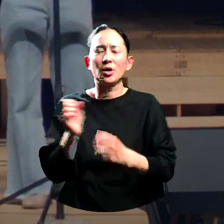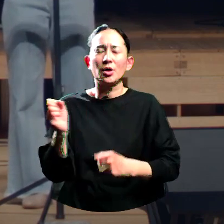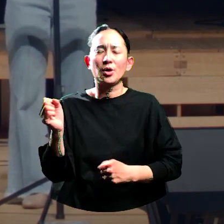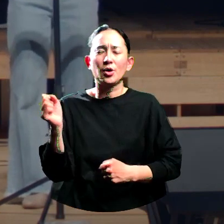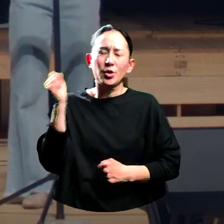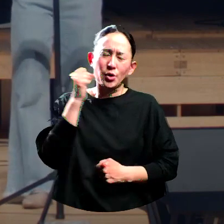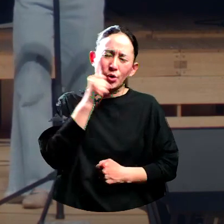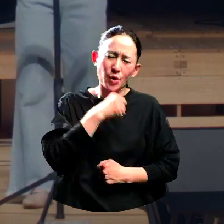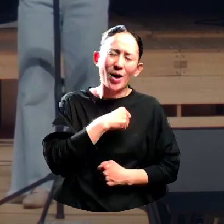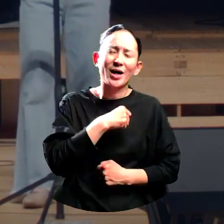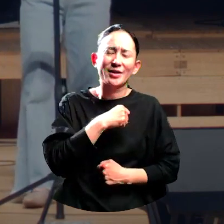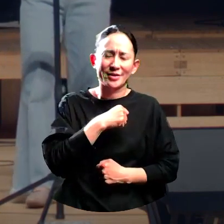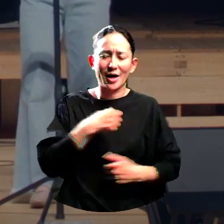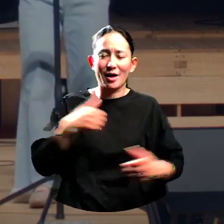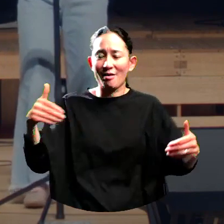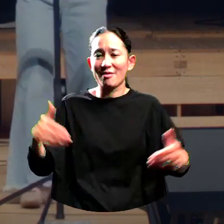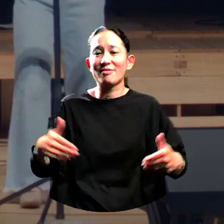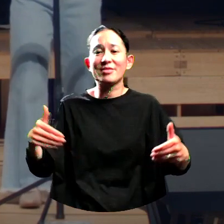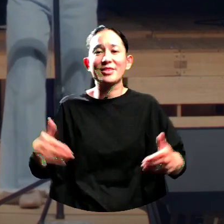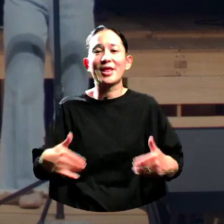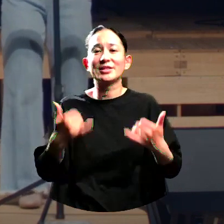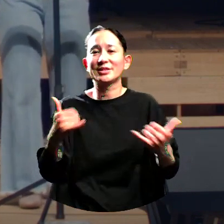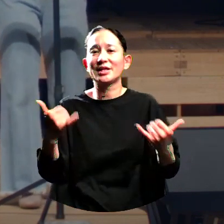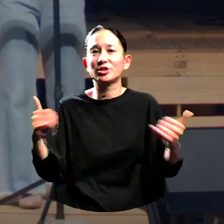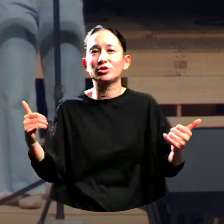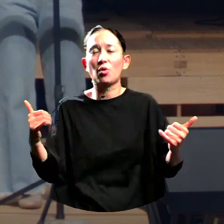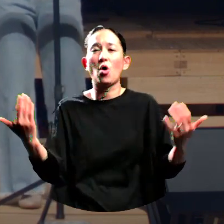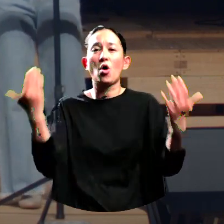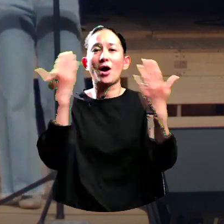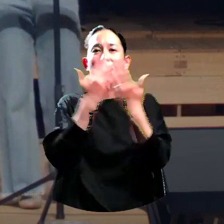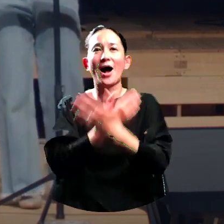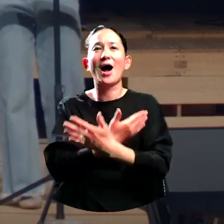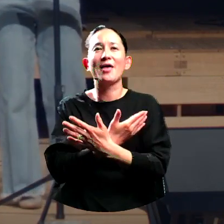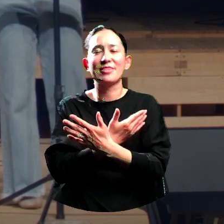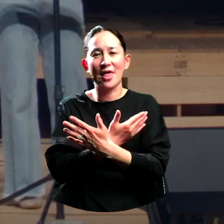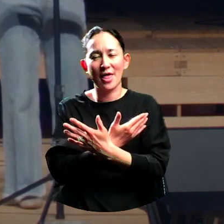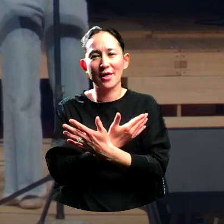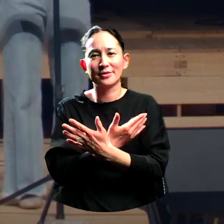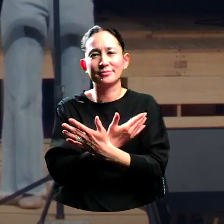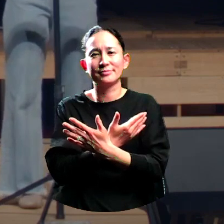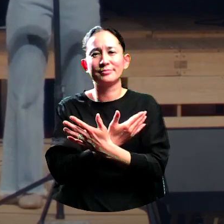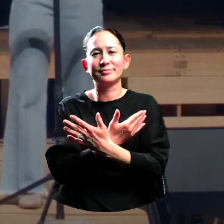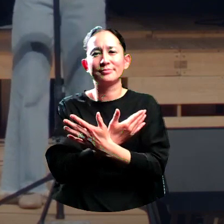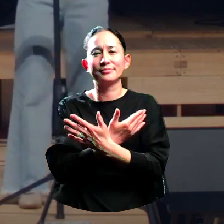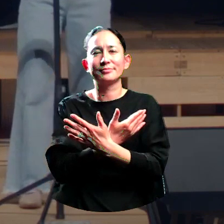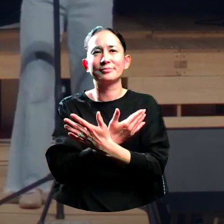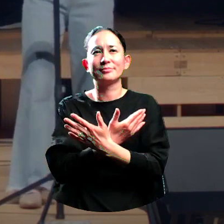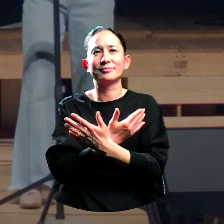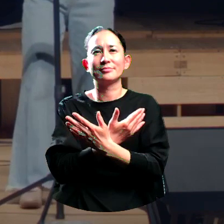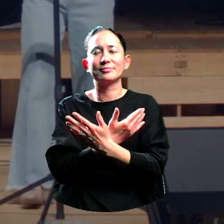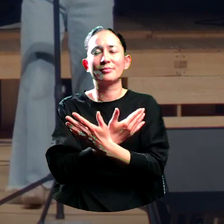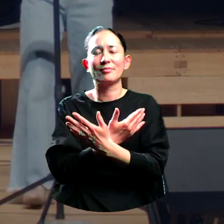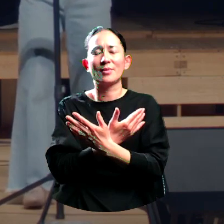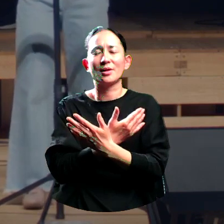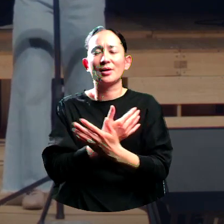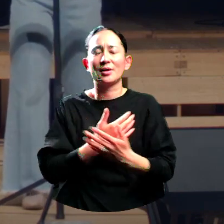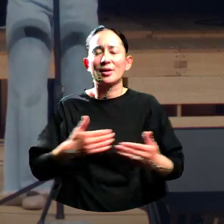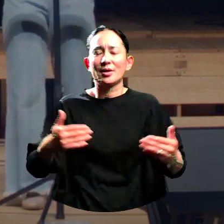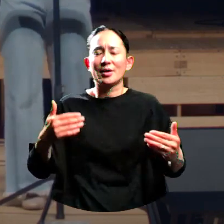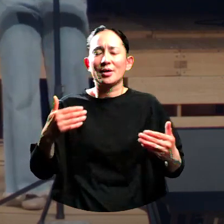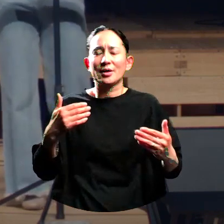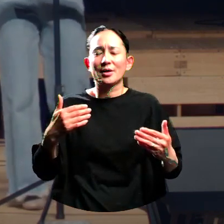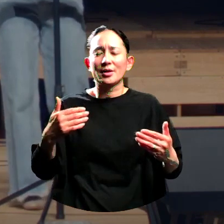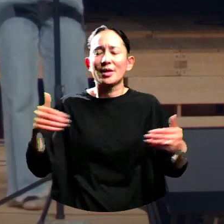弱々しかったあの弟子たちを変えて命を懸けてイエス様を伝えていく復活の証人、キリストの証人となっていった。